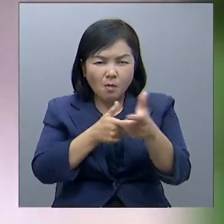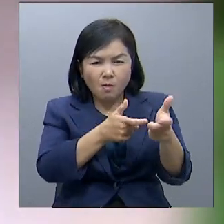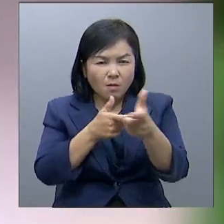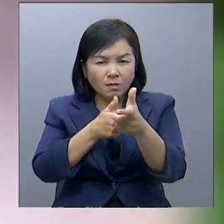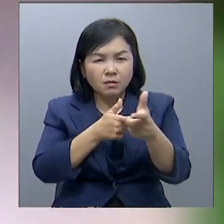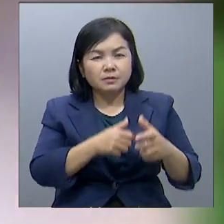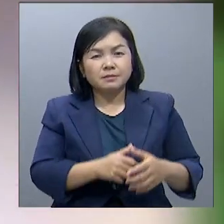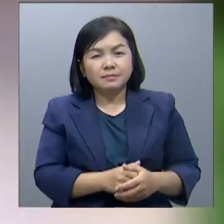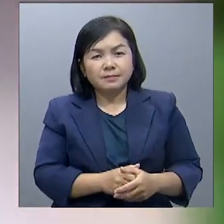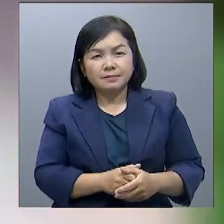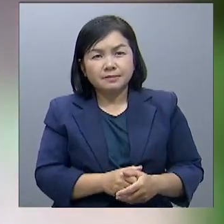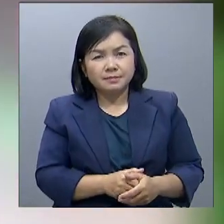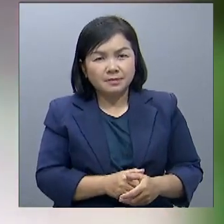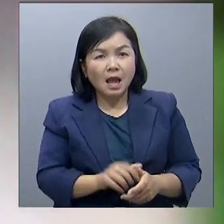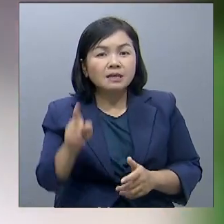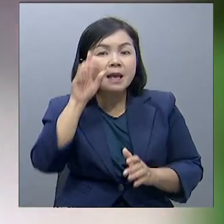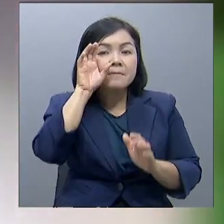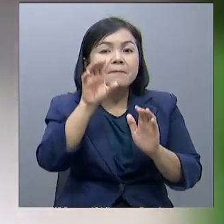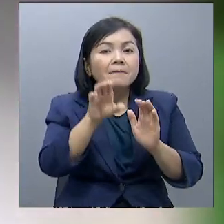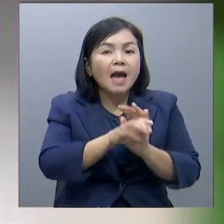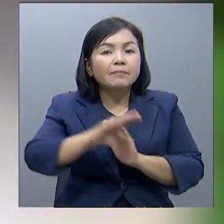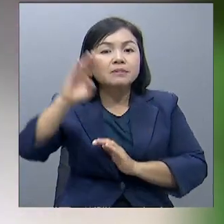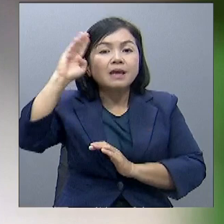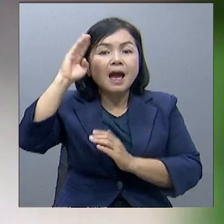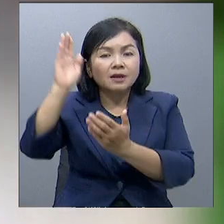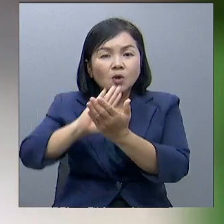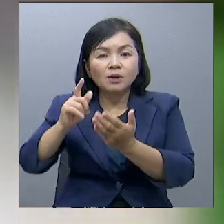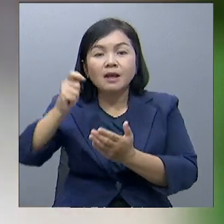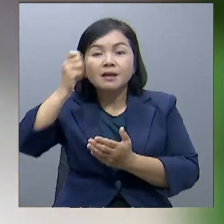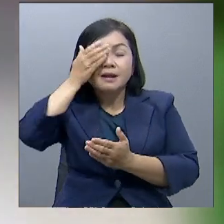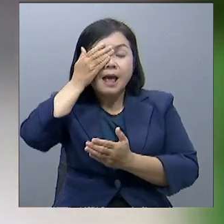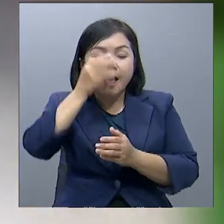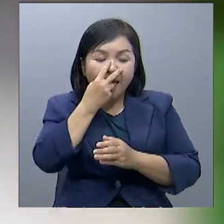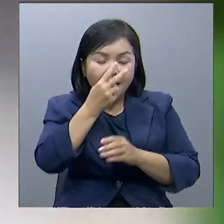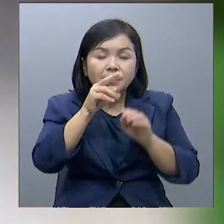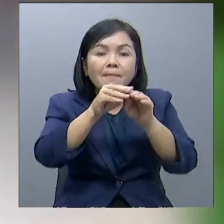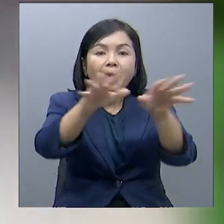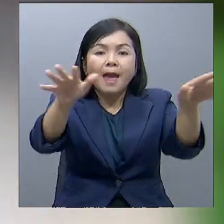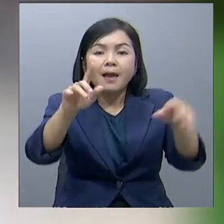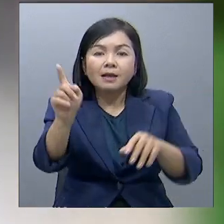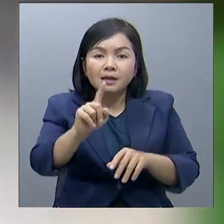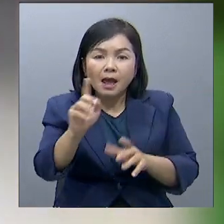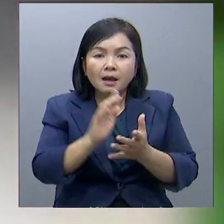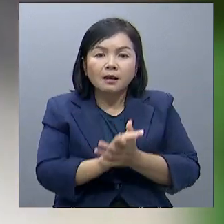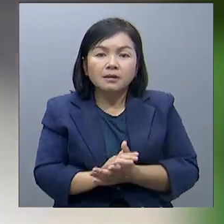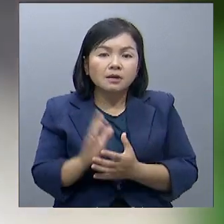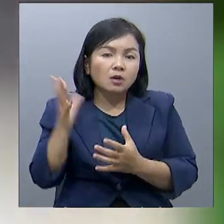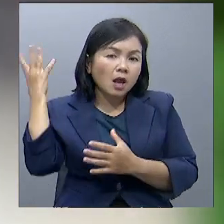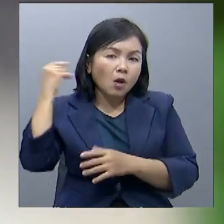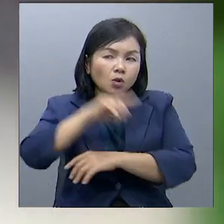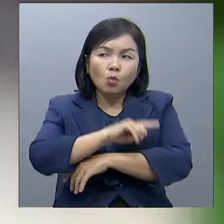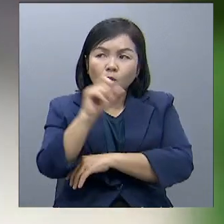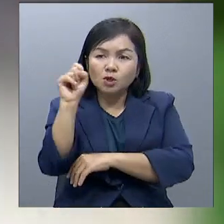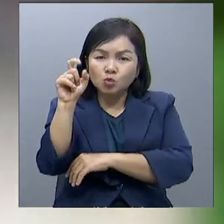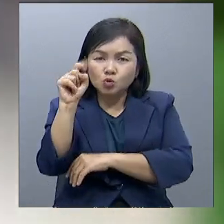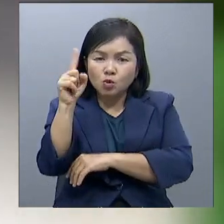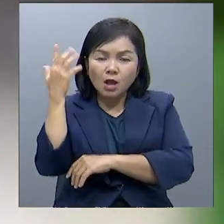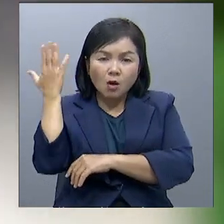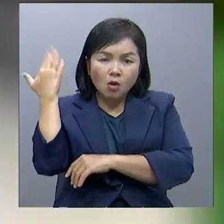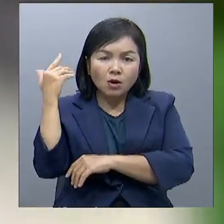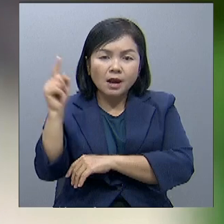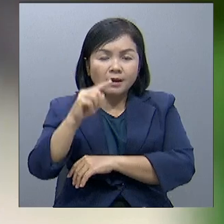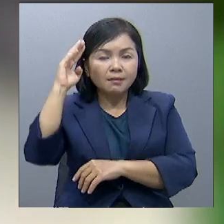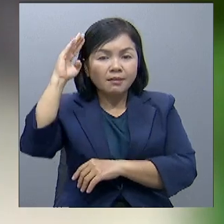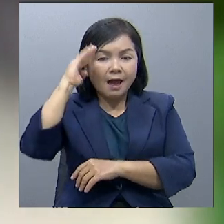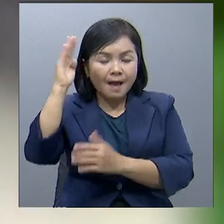ค่ะนี่คือภาพที่กองทัพอิสราเอลนำออกมาเผยแพร่ค่ะระบุว่าเป็นเหตุการณ์ที่เกิดขึ้นเมื่อวันศุกร์ที่ผ่านมาโดยทหาร